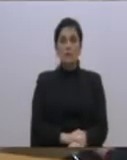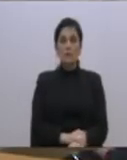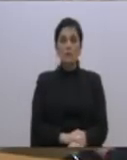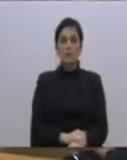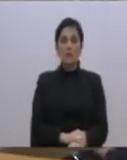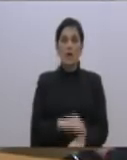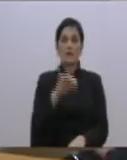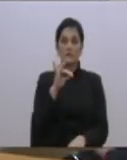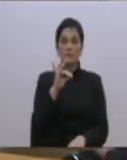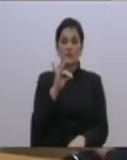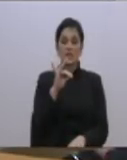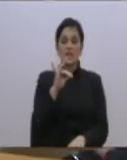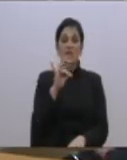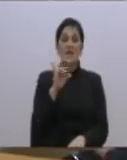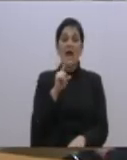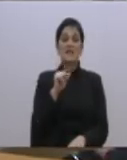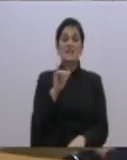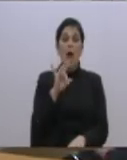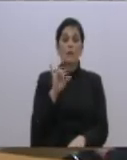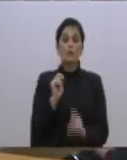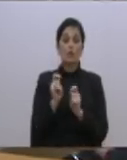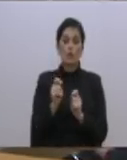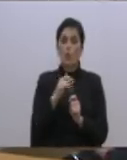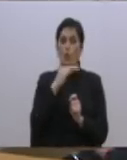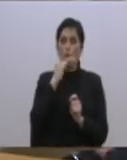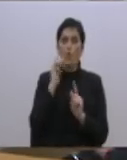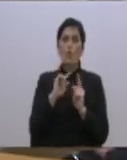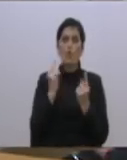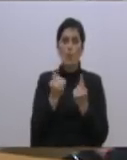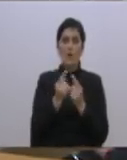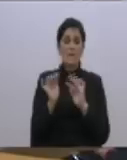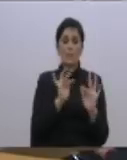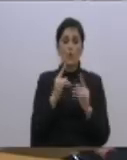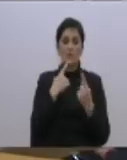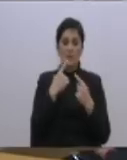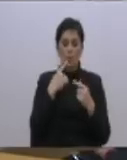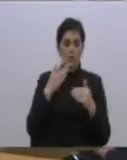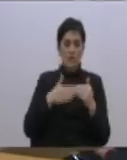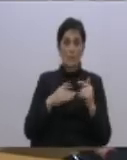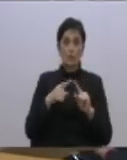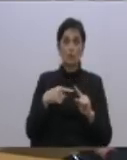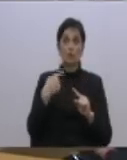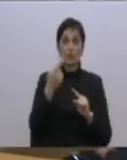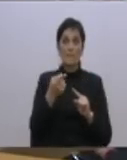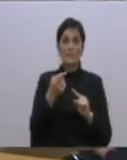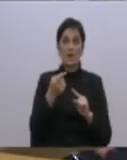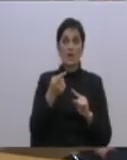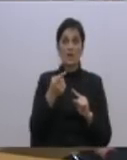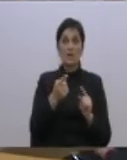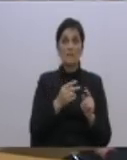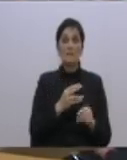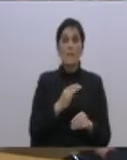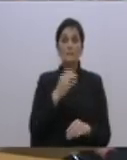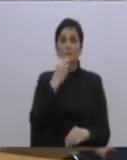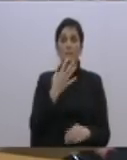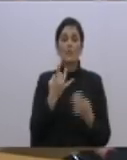Pardon, Irakli Zarkoasat Smiutsem, Muralesovam da amtavro saprots procedurebze saubari da shemdeg amit samis shemdeg gadavqvi. Ketili,